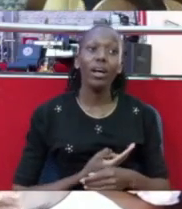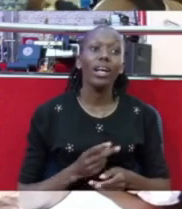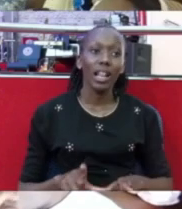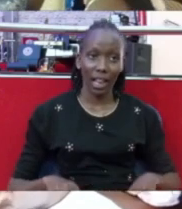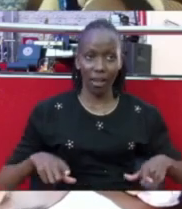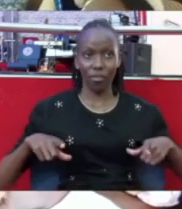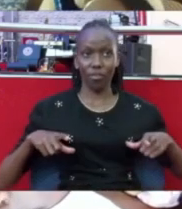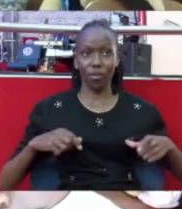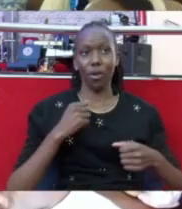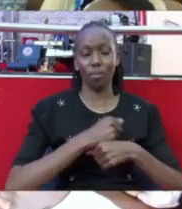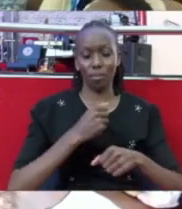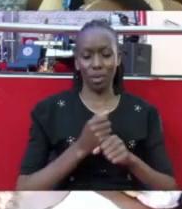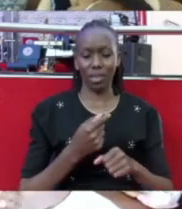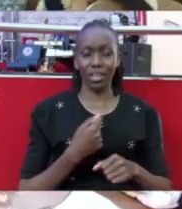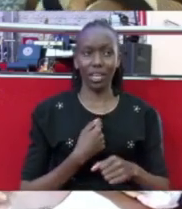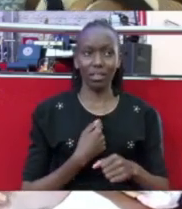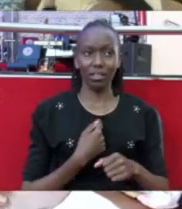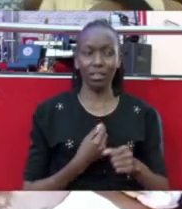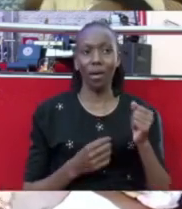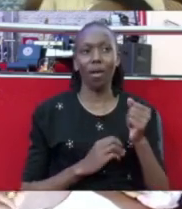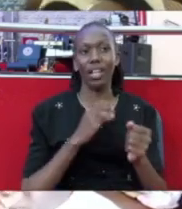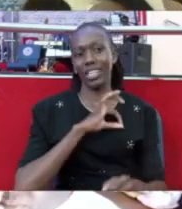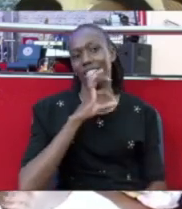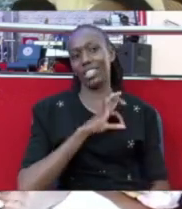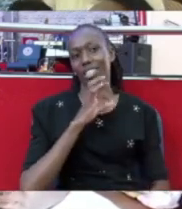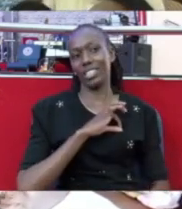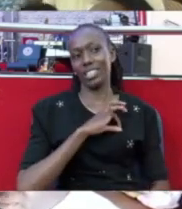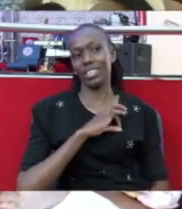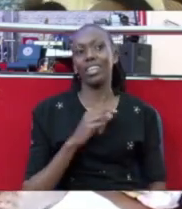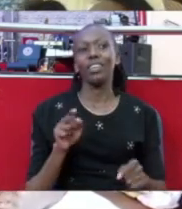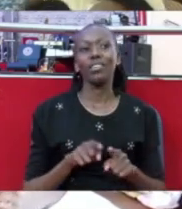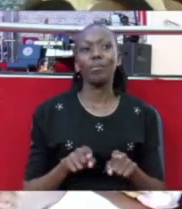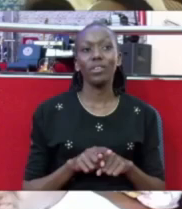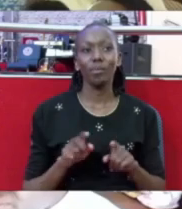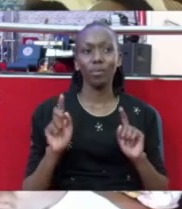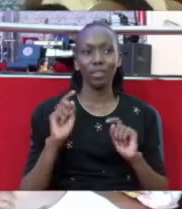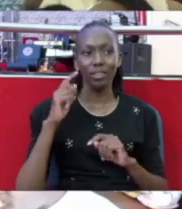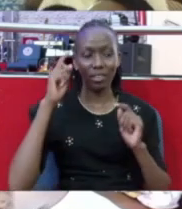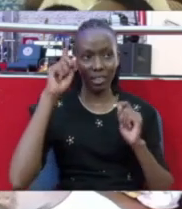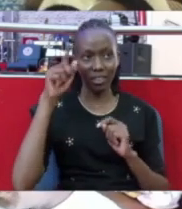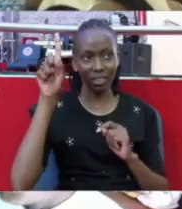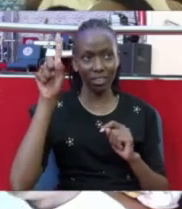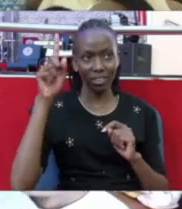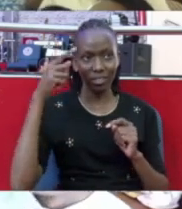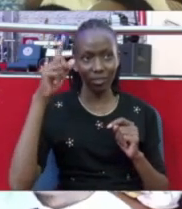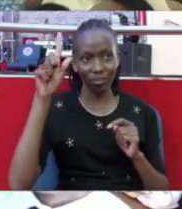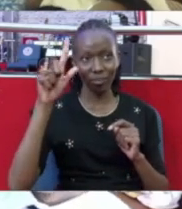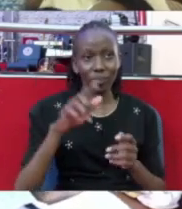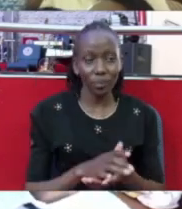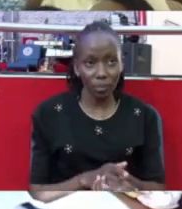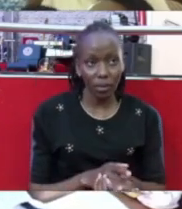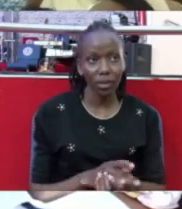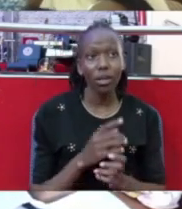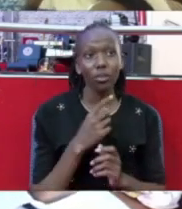hela. To make us prosperous. Ili tukaweze kustawi ama kunawiri. So that we can have the things that we need for